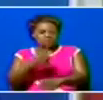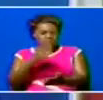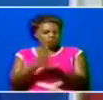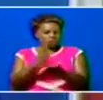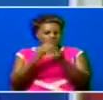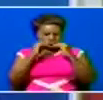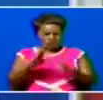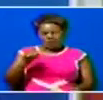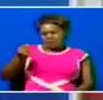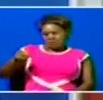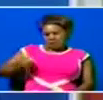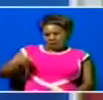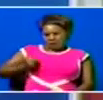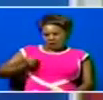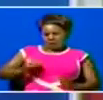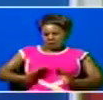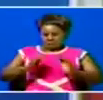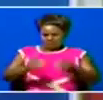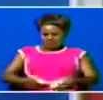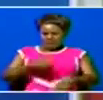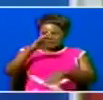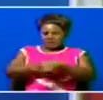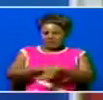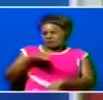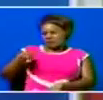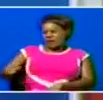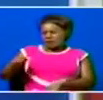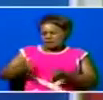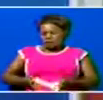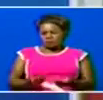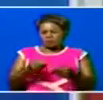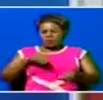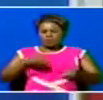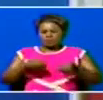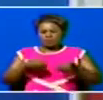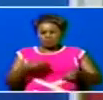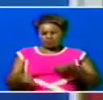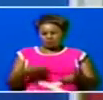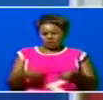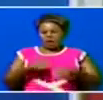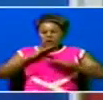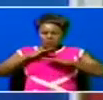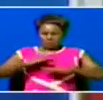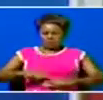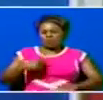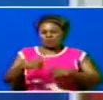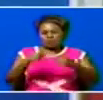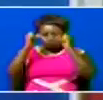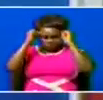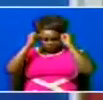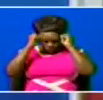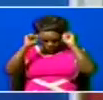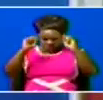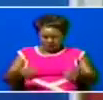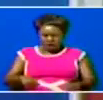kujifungua. Wasichana ambao wanapata mimba za mapema na kujifungua katika kaunti ya Busia wamepata afueni ya kuendelea na masomo baada ya